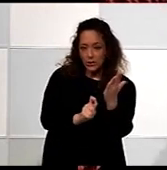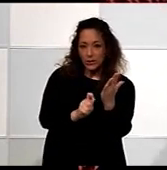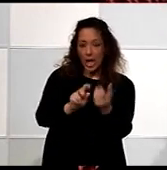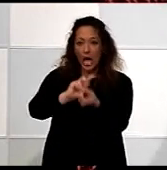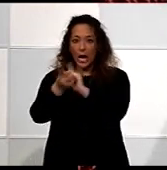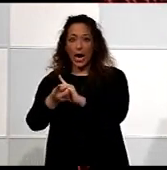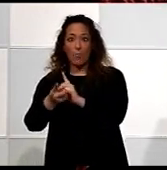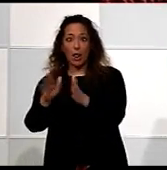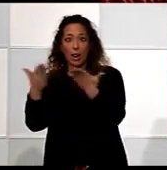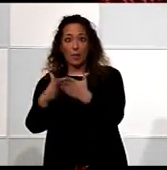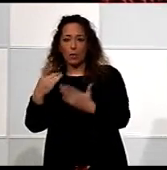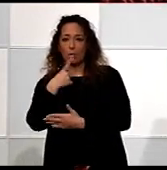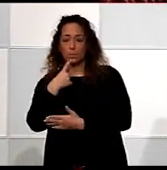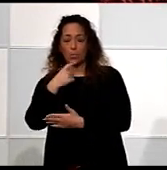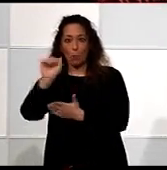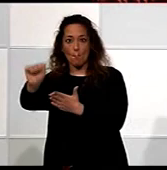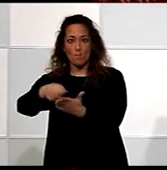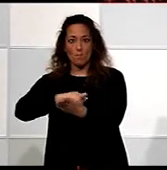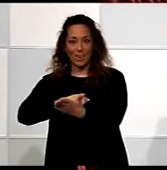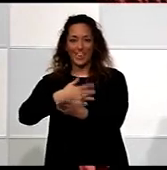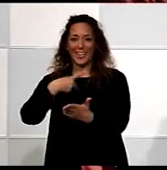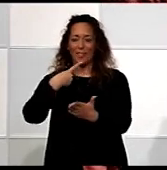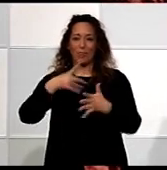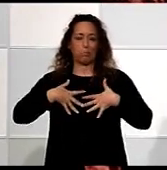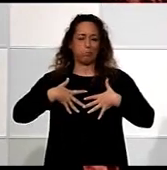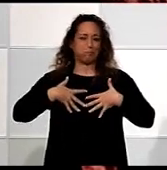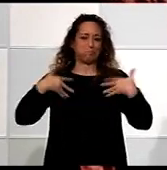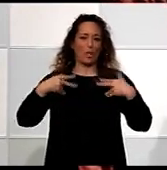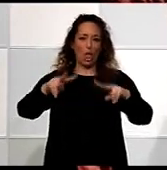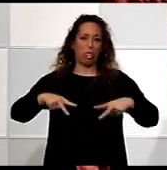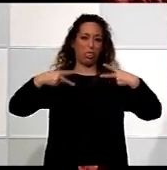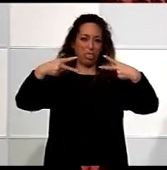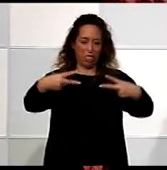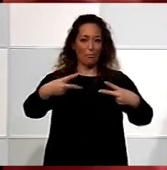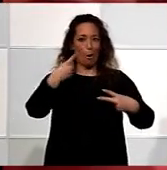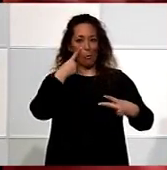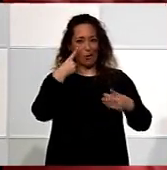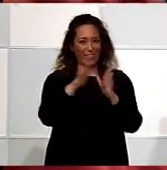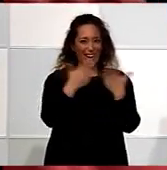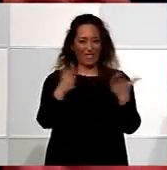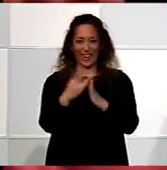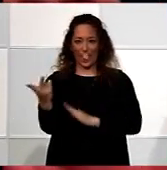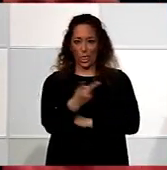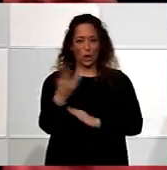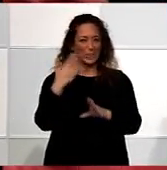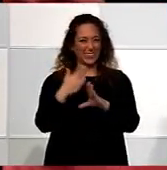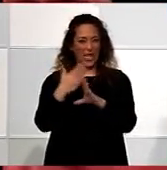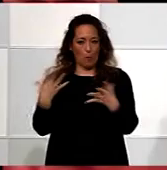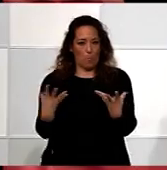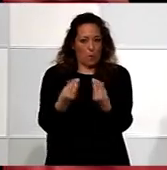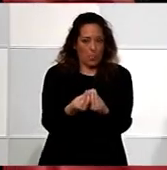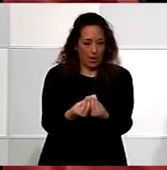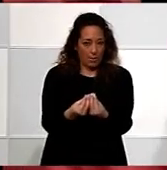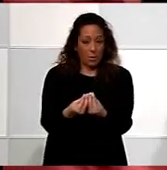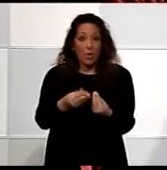buida. Per tant, doble il·lusió. La primera, conèixer aquestes dues llibretes que sempre l'acompanyen i la segona, que de moment no hi ha cap nen ni